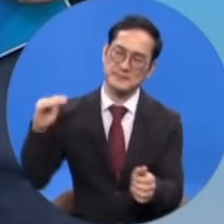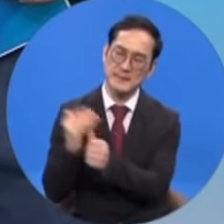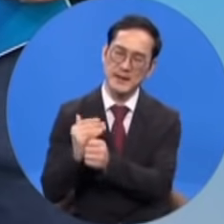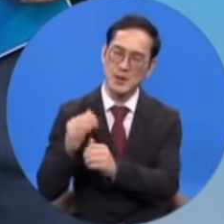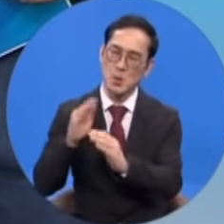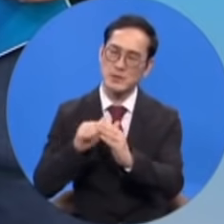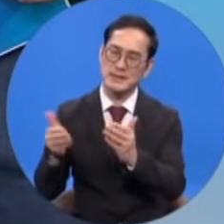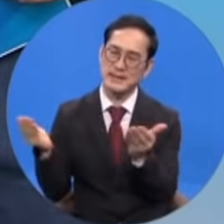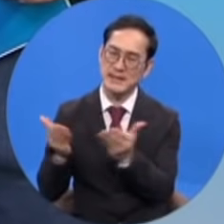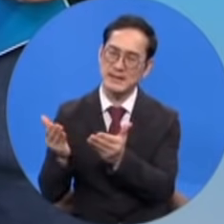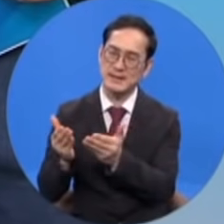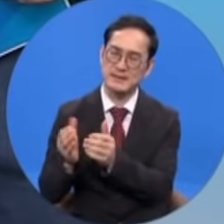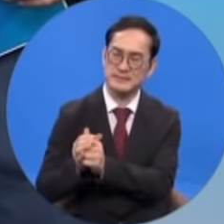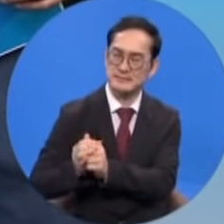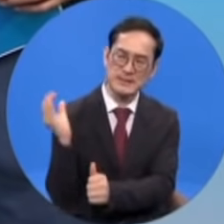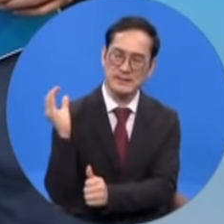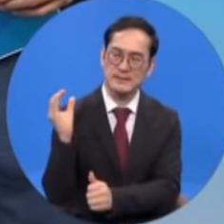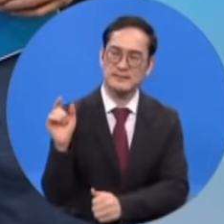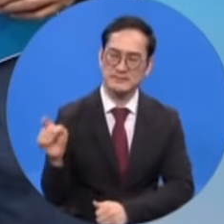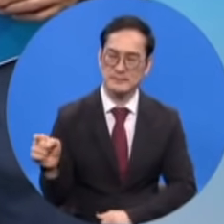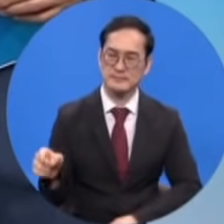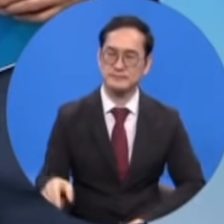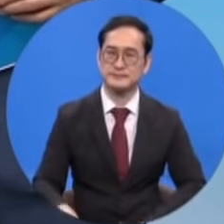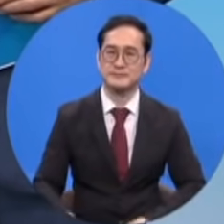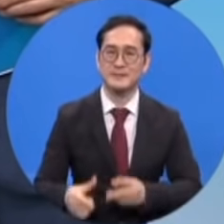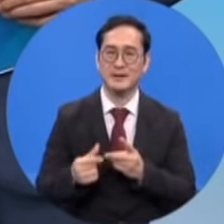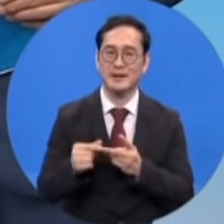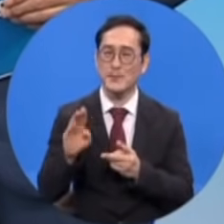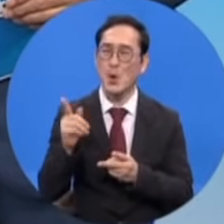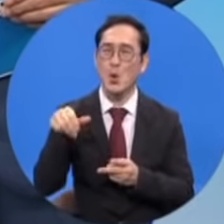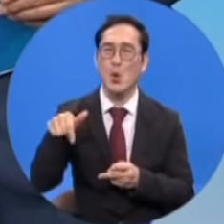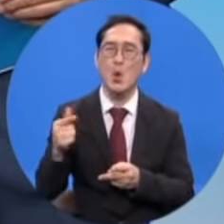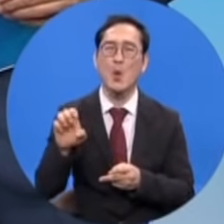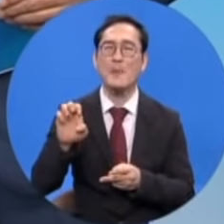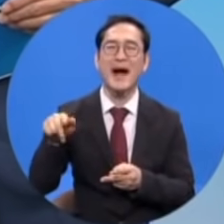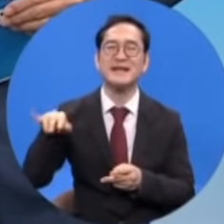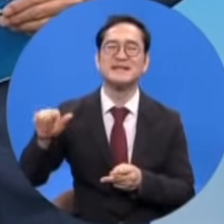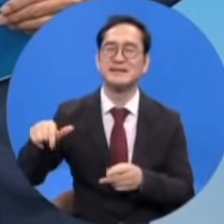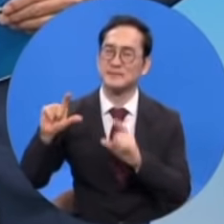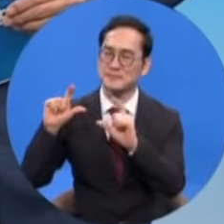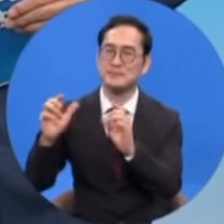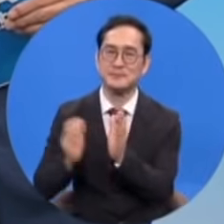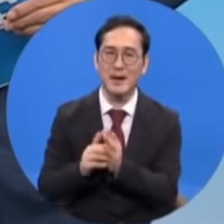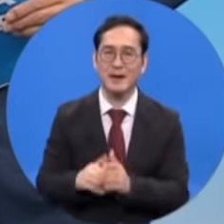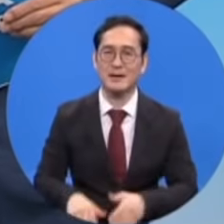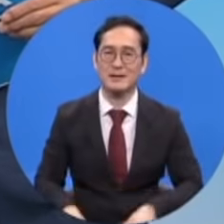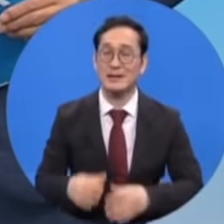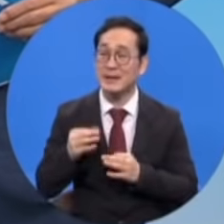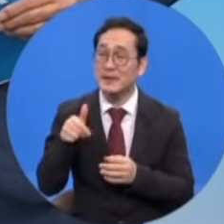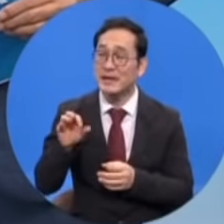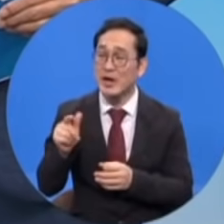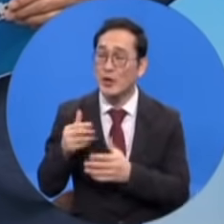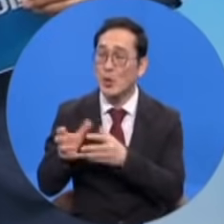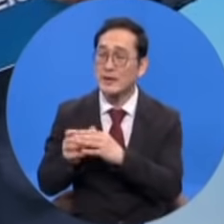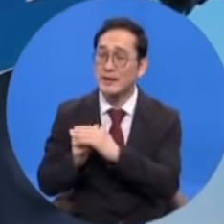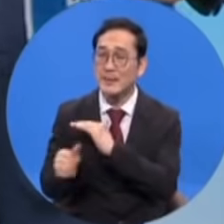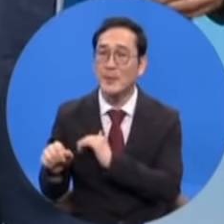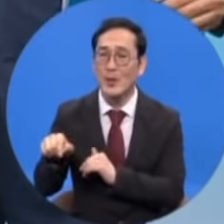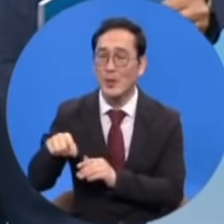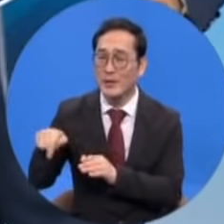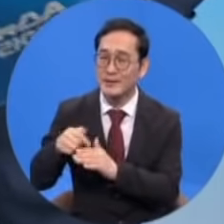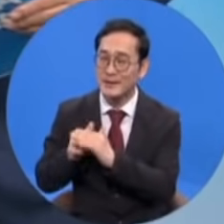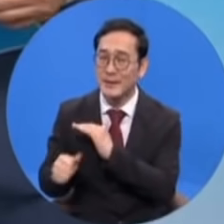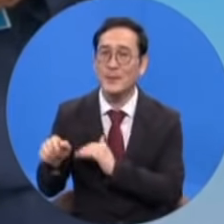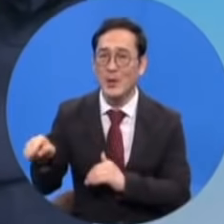봉고 파직을 시키겠다 라고 했구요 김기헌 원내대표는 외딴 곳에 귀양을 보낸 죄인을 도망가지 못하게